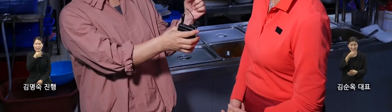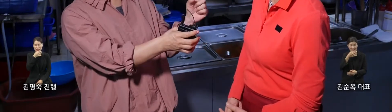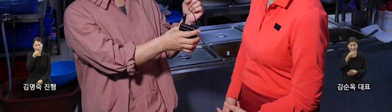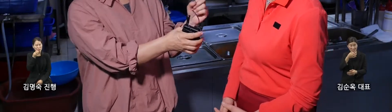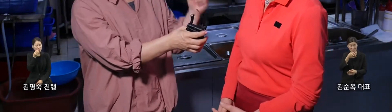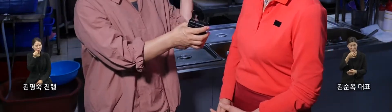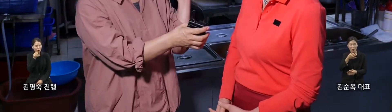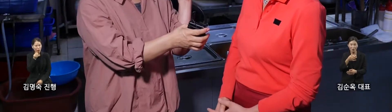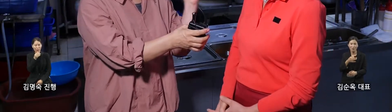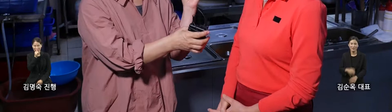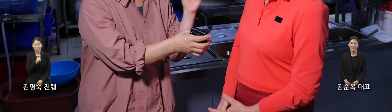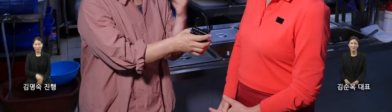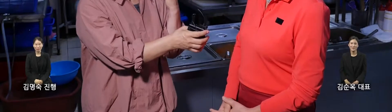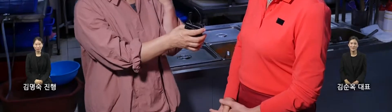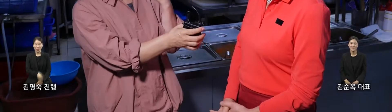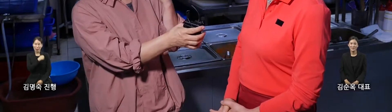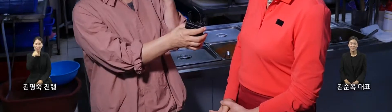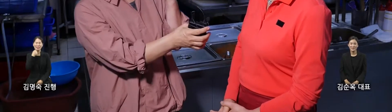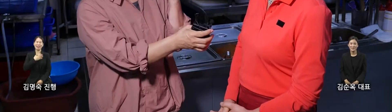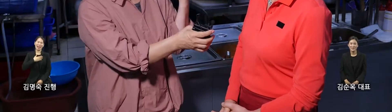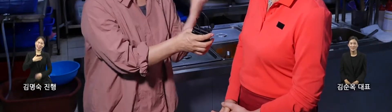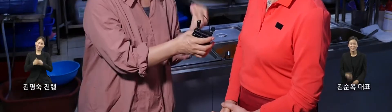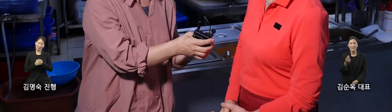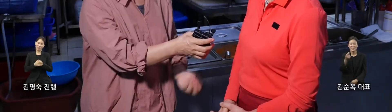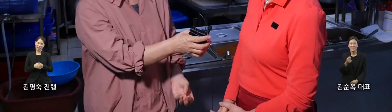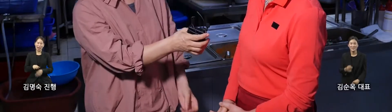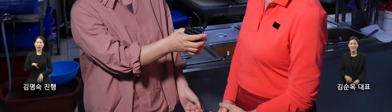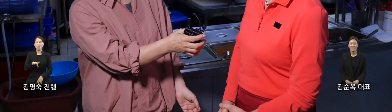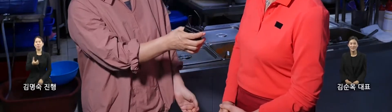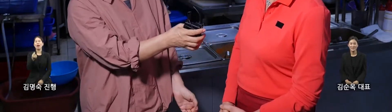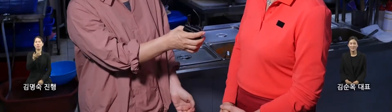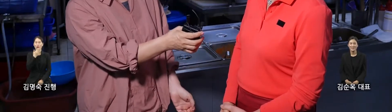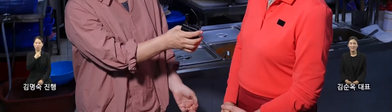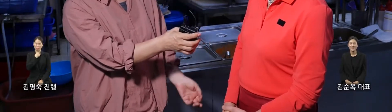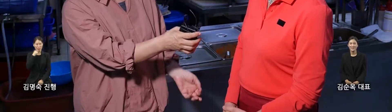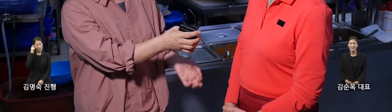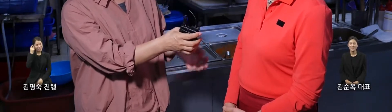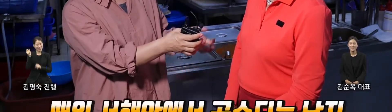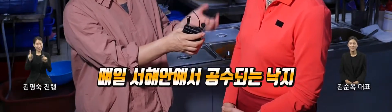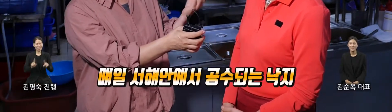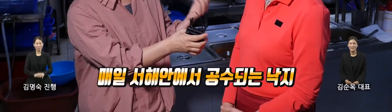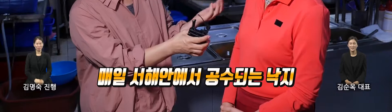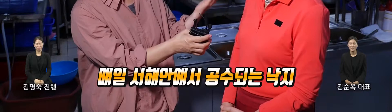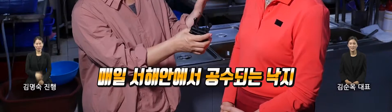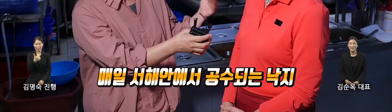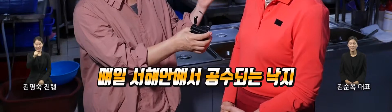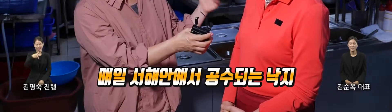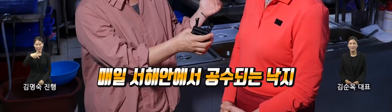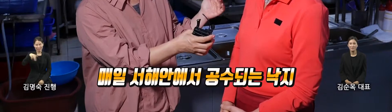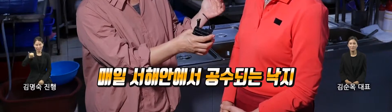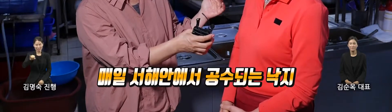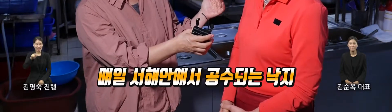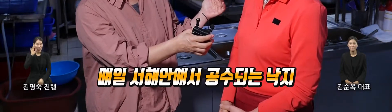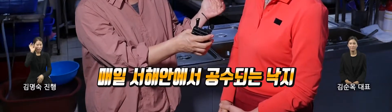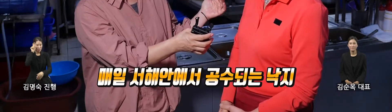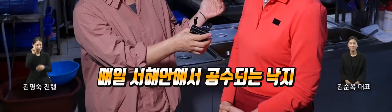돼요. 그러니까 왜냐면 그 맛을 알기 때문에 네, 지금 네. 입에서 침이 고이는 네, 거예요. 네. 자, 그러면은 이제 낙지는 이제 매일